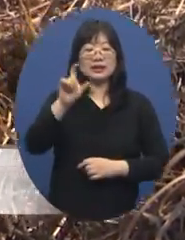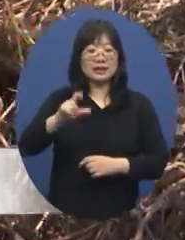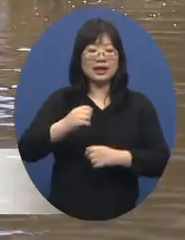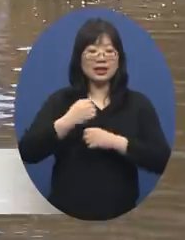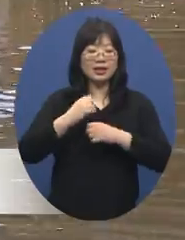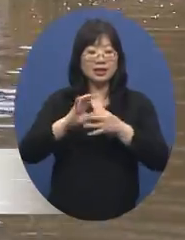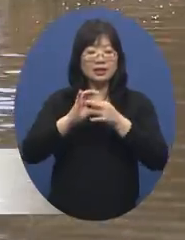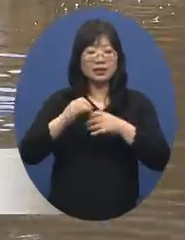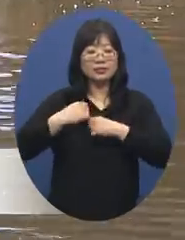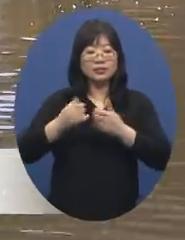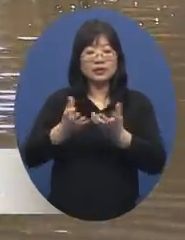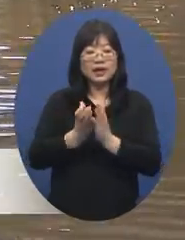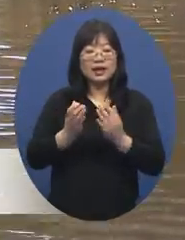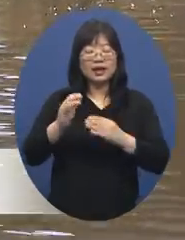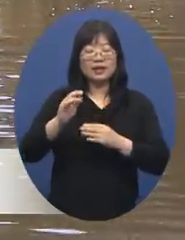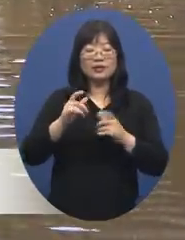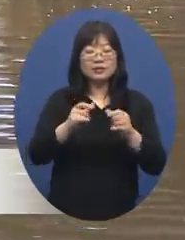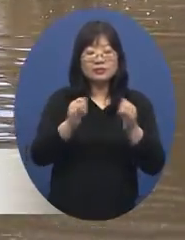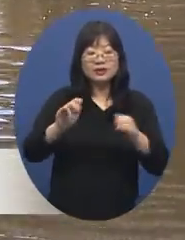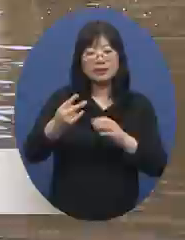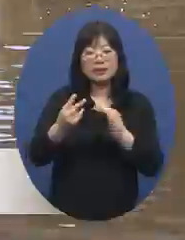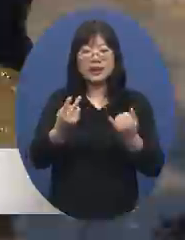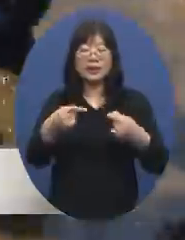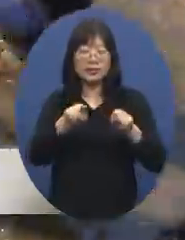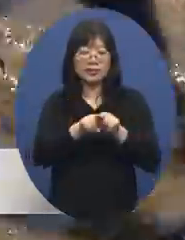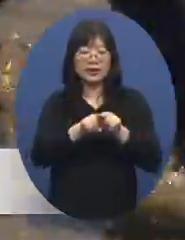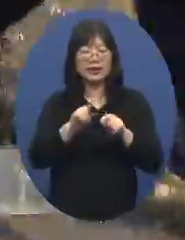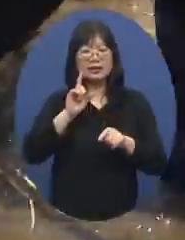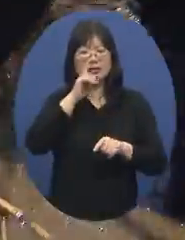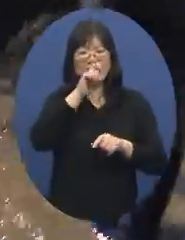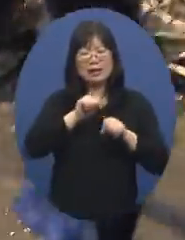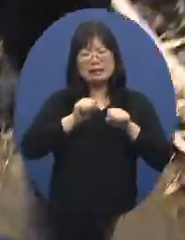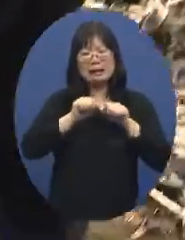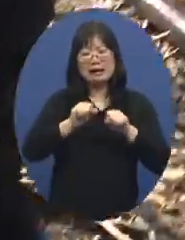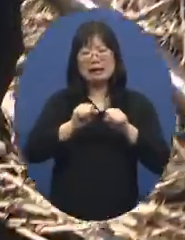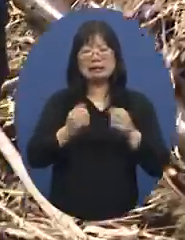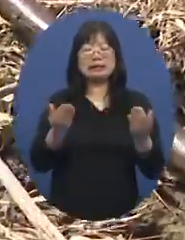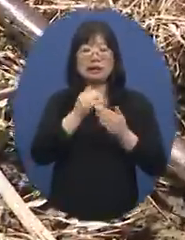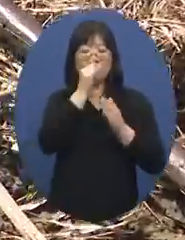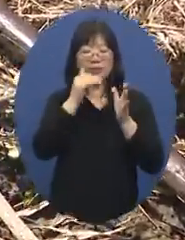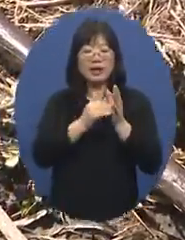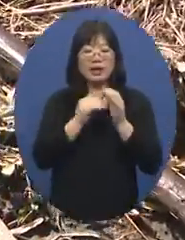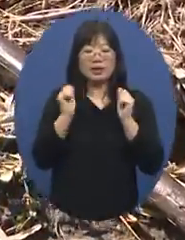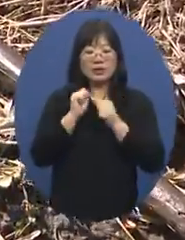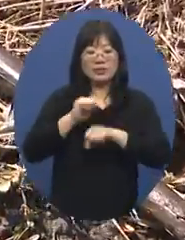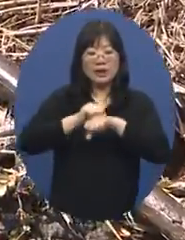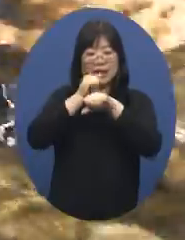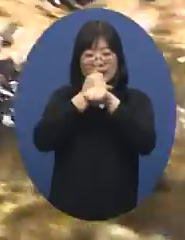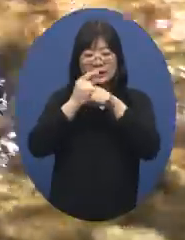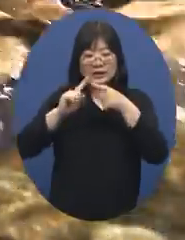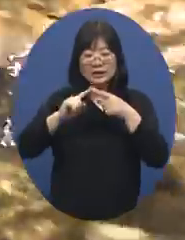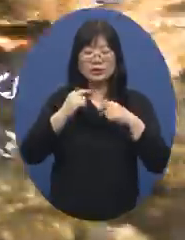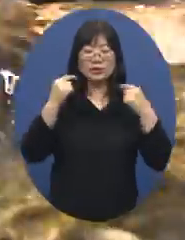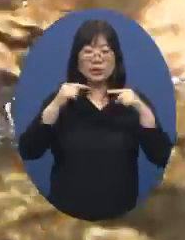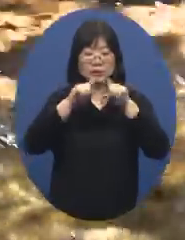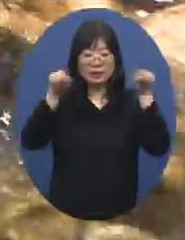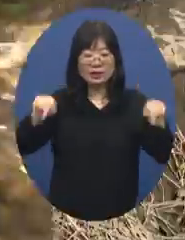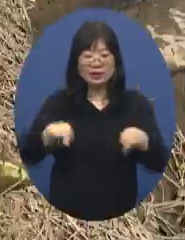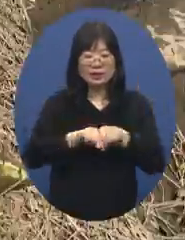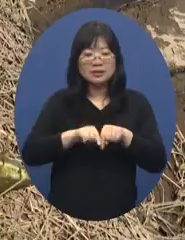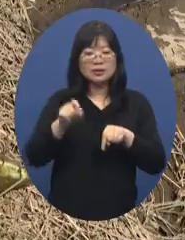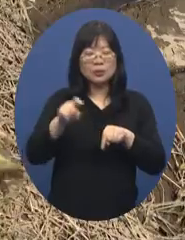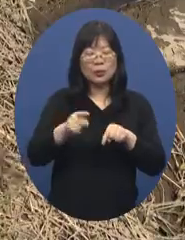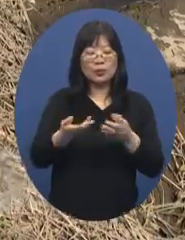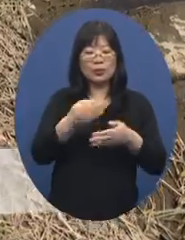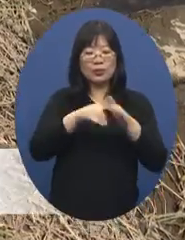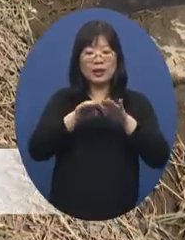주민들까지 200여 명이 팔을 걷어붙이고 쓰레기 소탕 작전을 벌였습니다. 겨운에 쌓여있던 종이박스와 스티로폼,